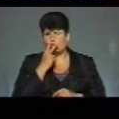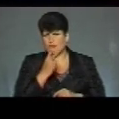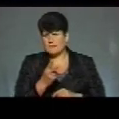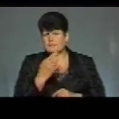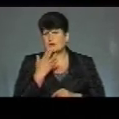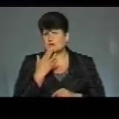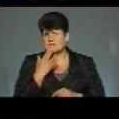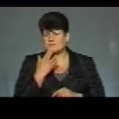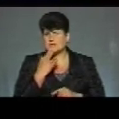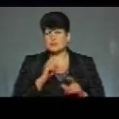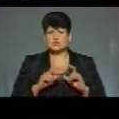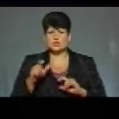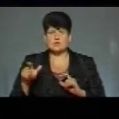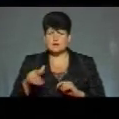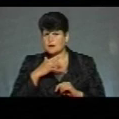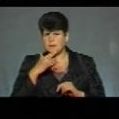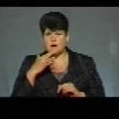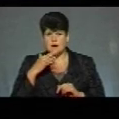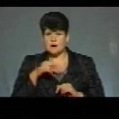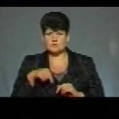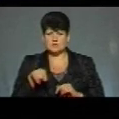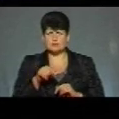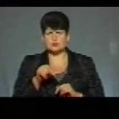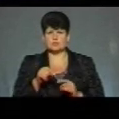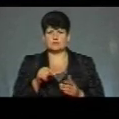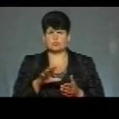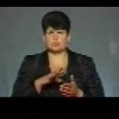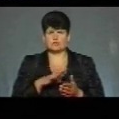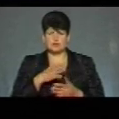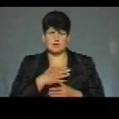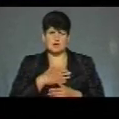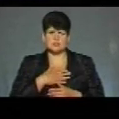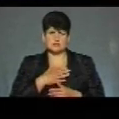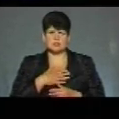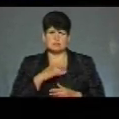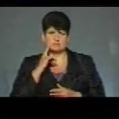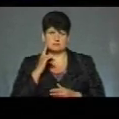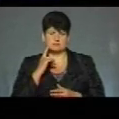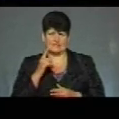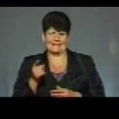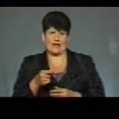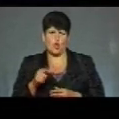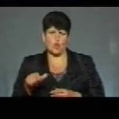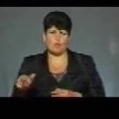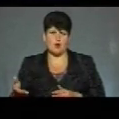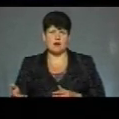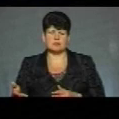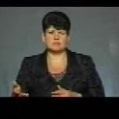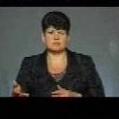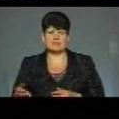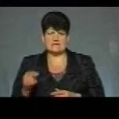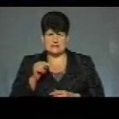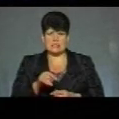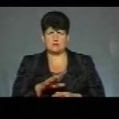іноземних студентів, і багато поміж них в колі стояло, тобто наших, я підозрюю, що це тернополяни. Так? З ними був